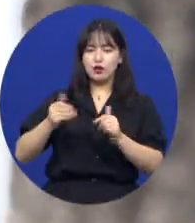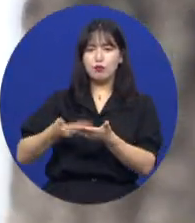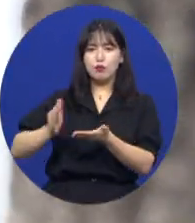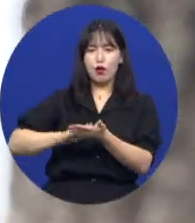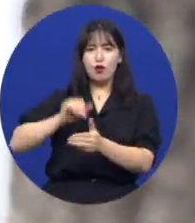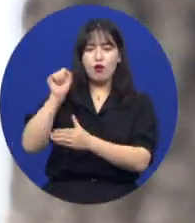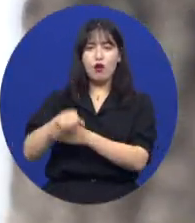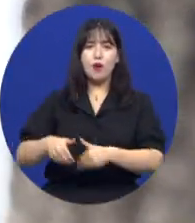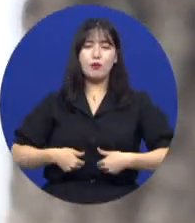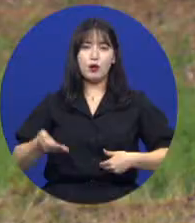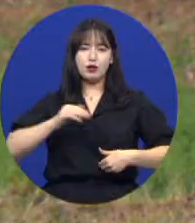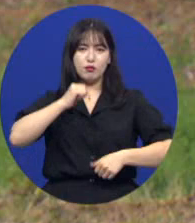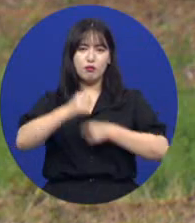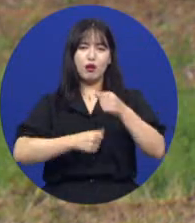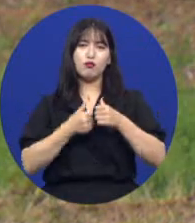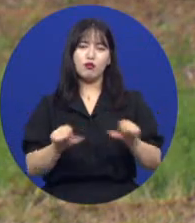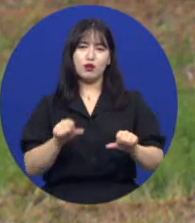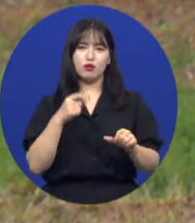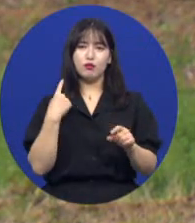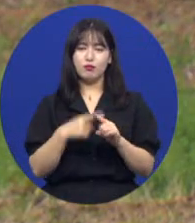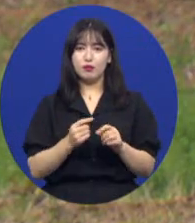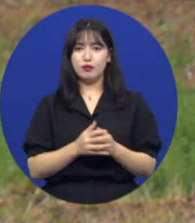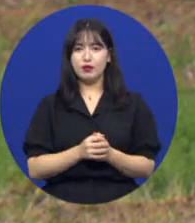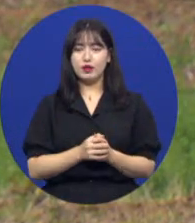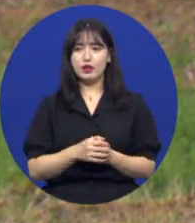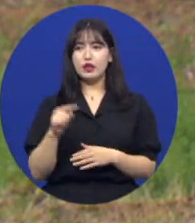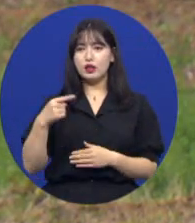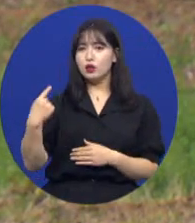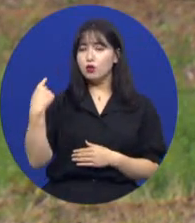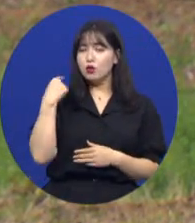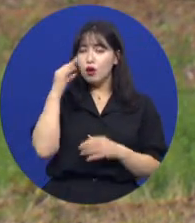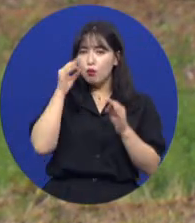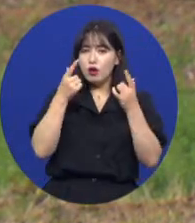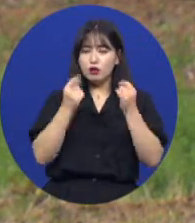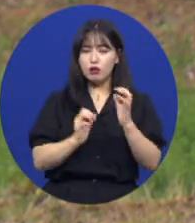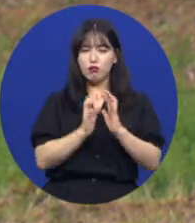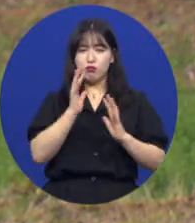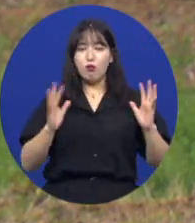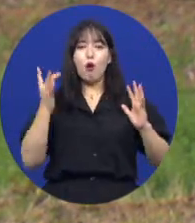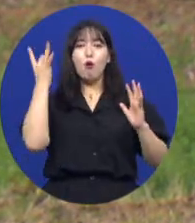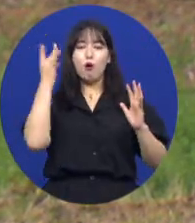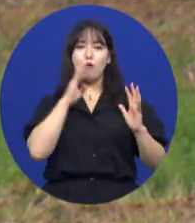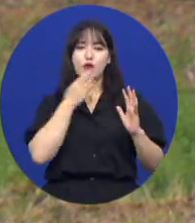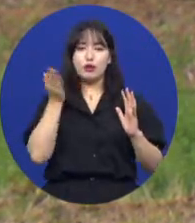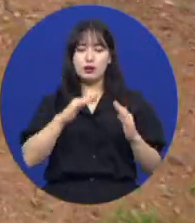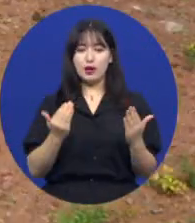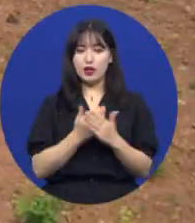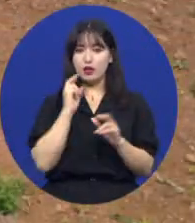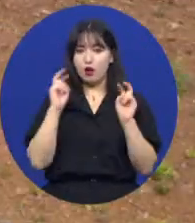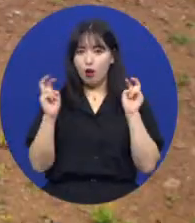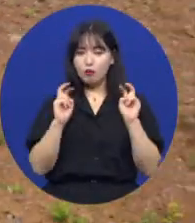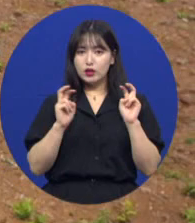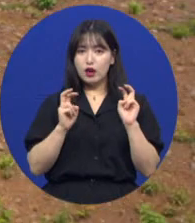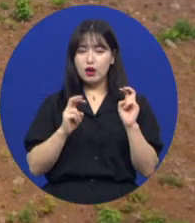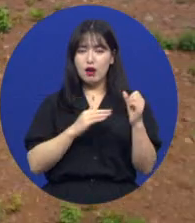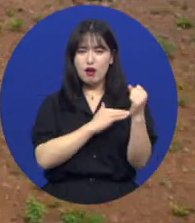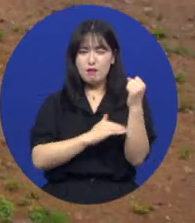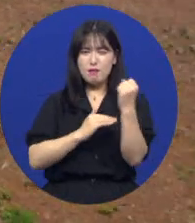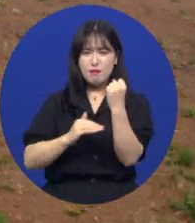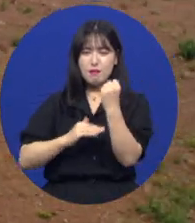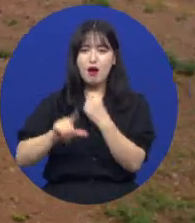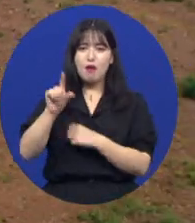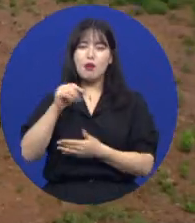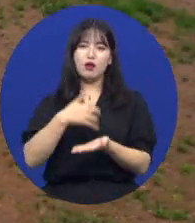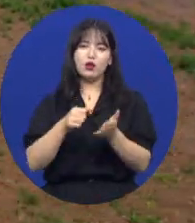무단으로 훼손한 겁니다 이곳엔 위에 보시는 것처럼 울창한 숲이 였지만 개발 업자들이 나무만 역으로 를 배워 내면서